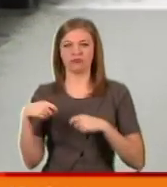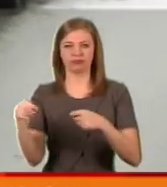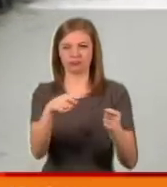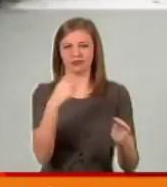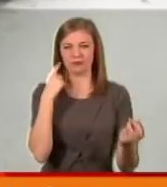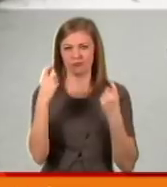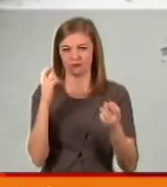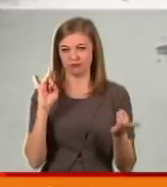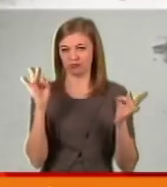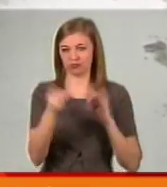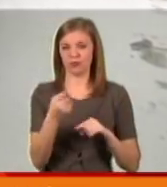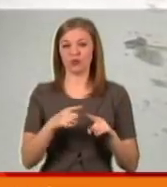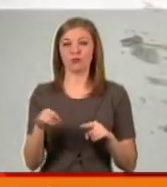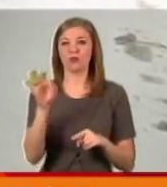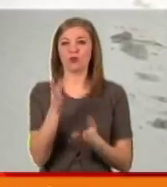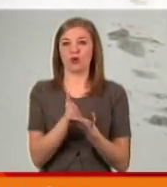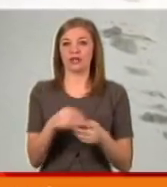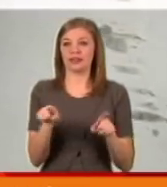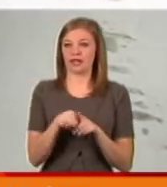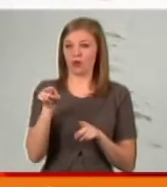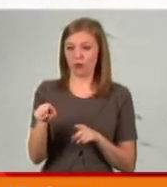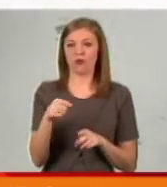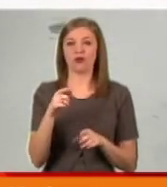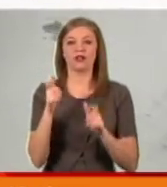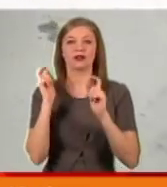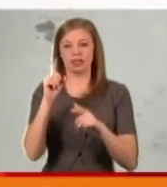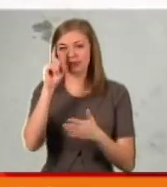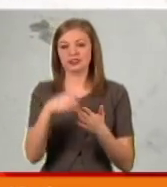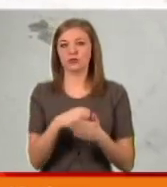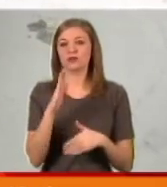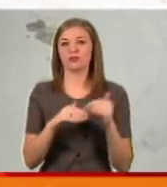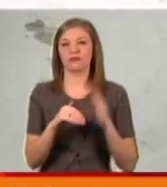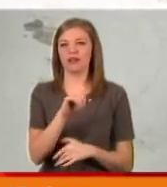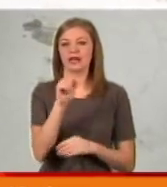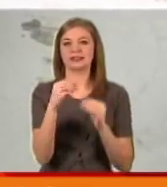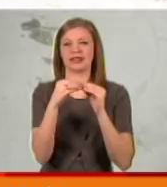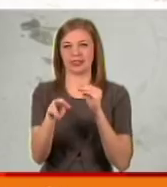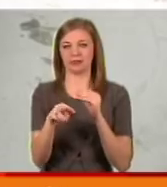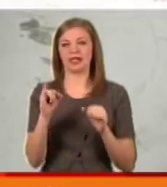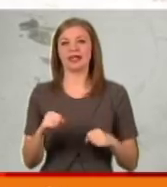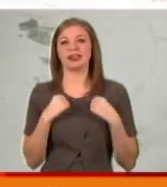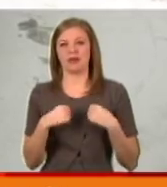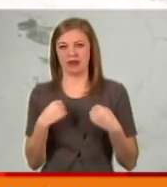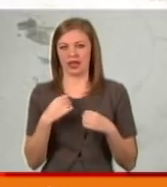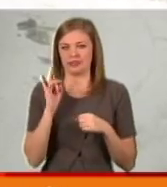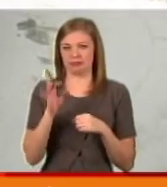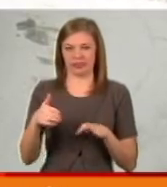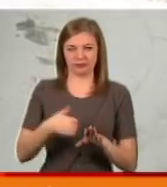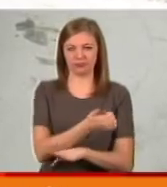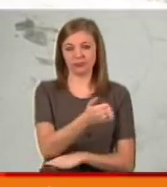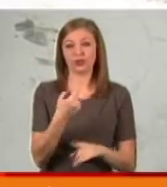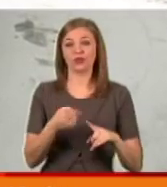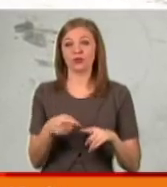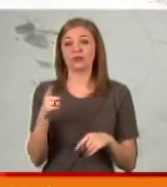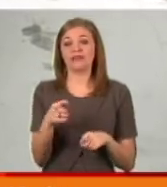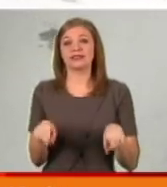обмінюються повідомленнями, а тому про розгортання ось такого комплексу далекобійники дізнаються буквально за 10 хвилин і намагаються його оминути. А тому